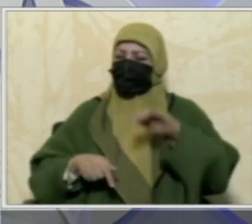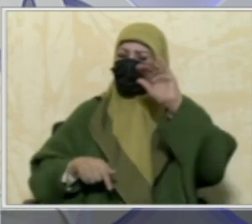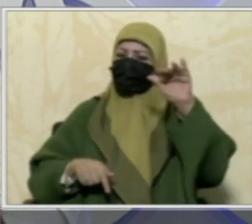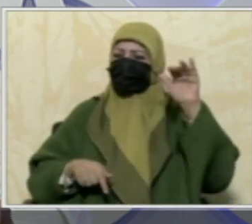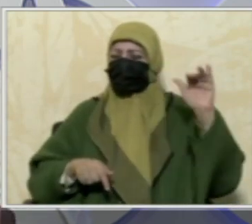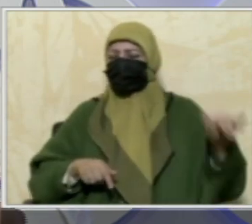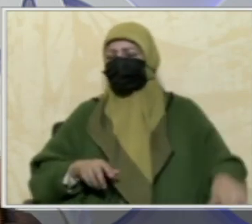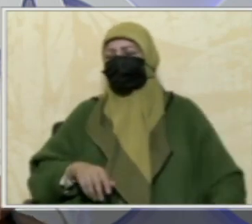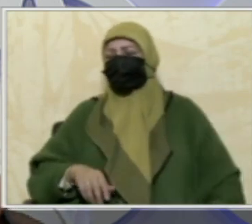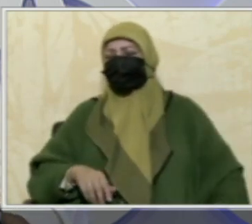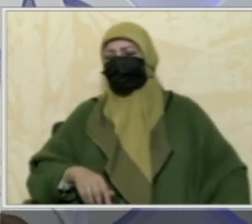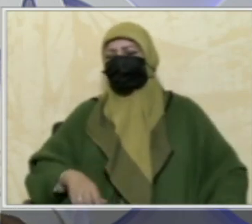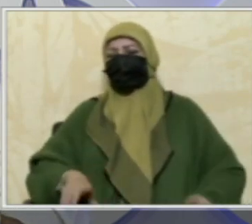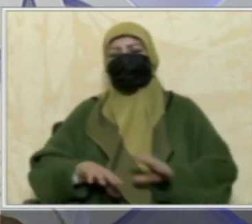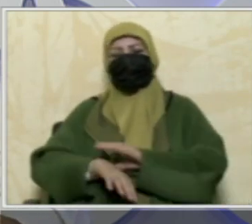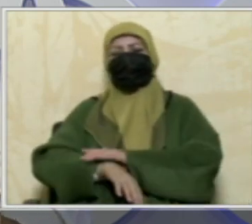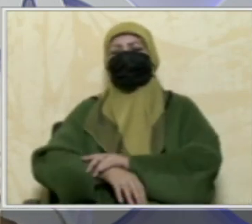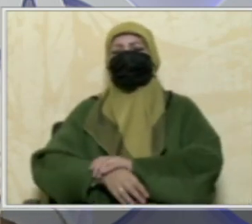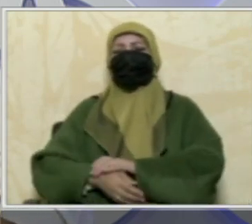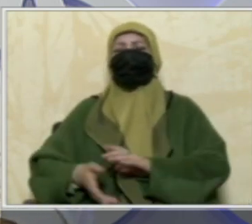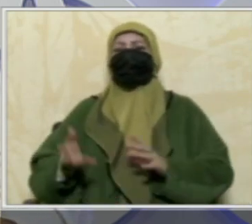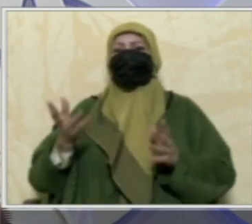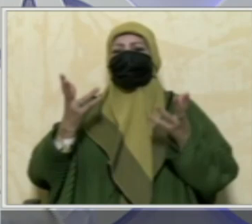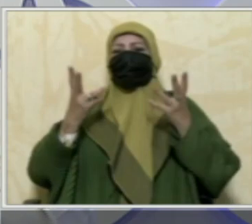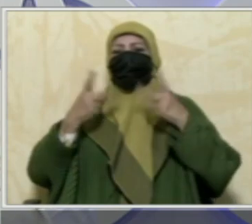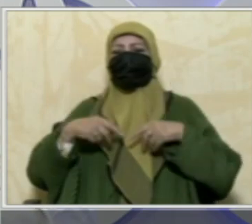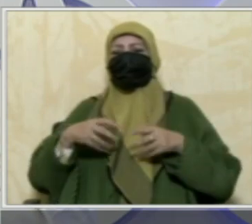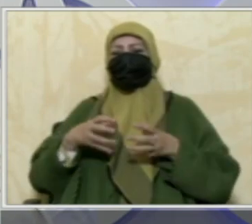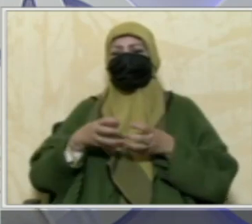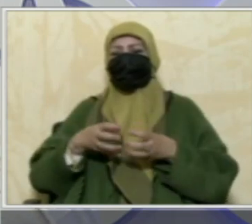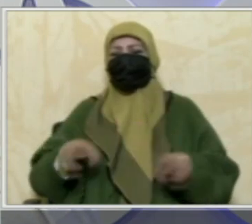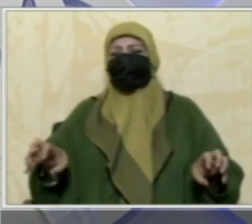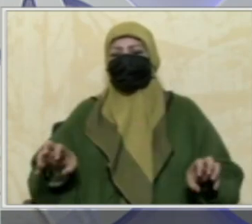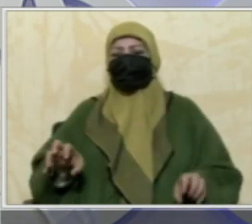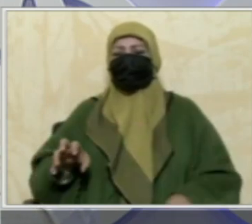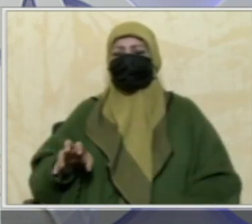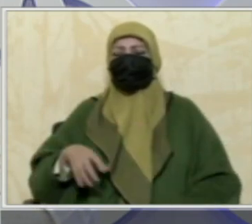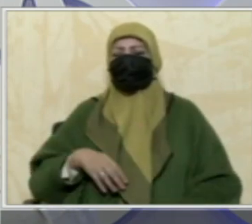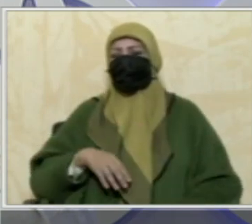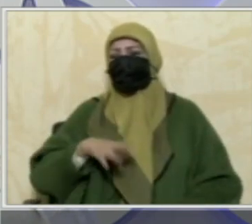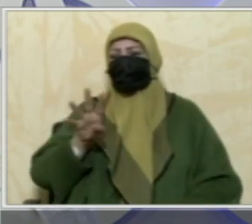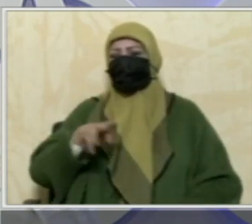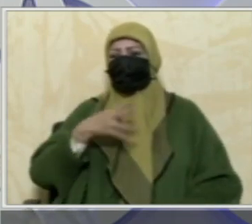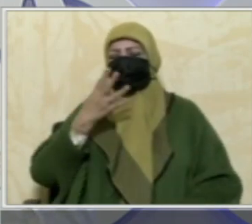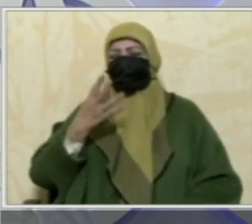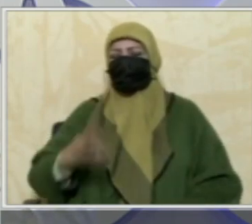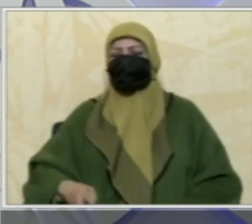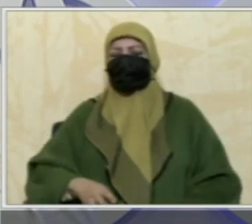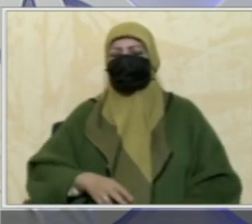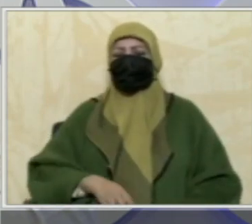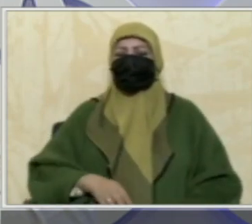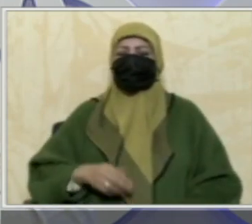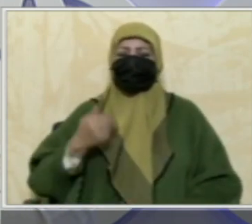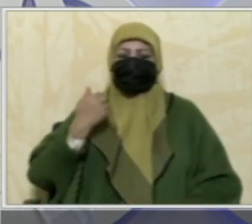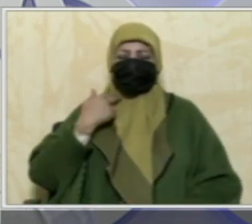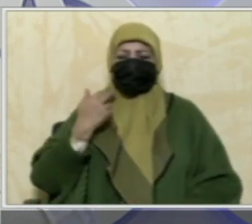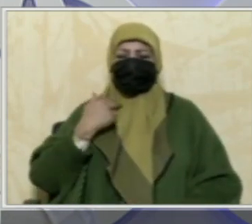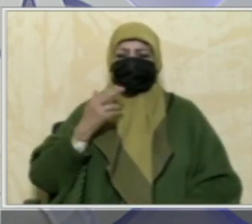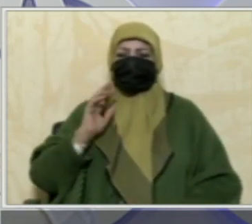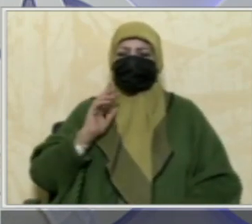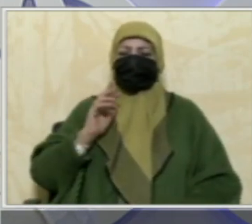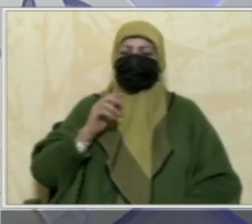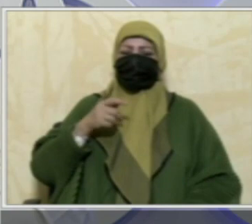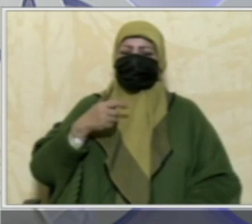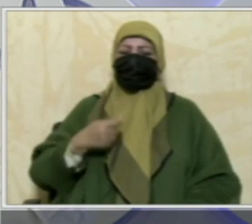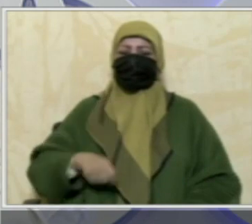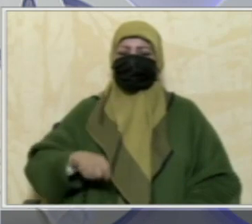الشقاق بين الناس فهذه اصبحت وسيله الى الحرب نعم في قصه الكارطه وكما وصدق ادريس يحلفون